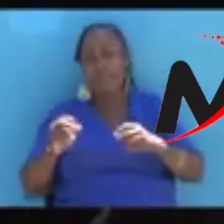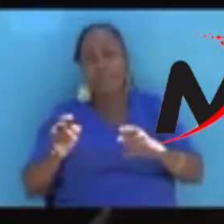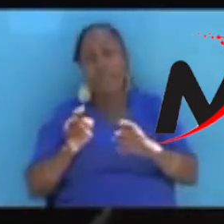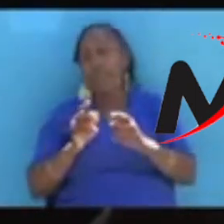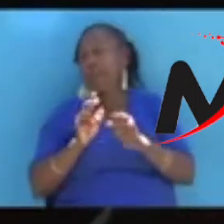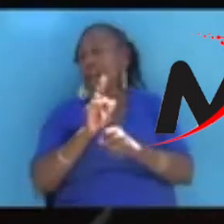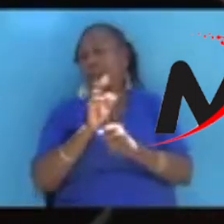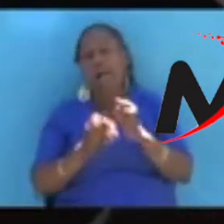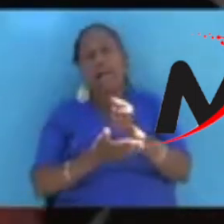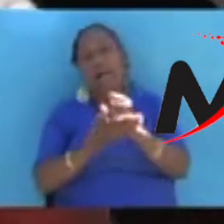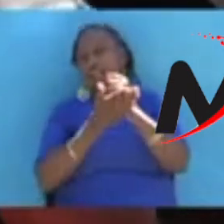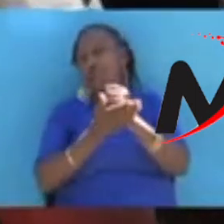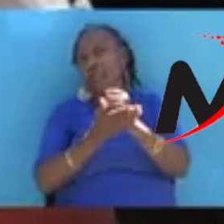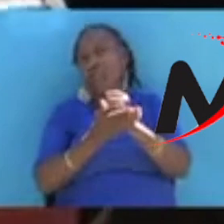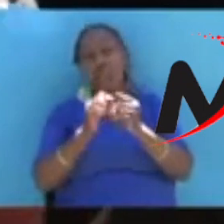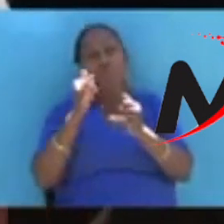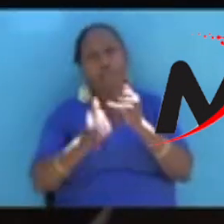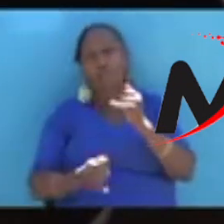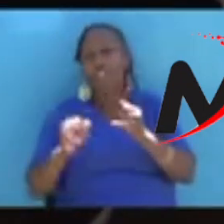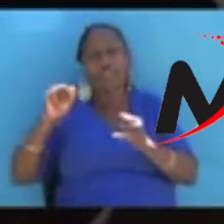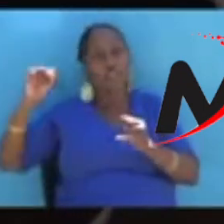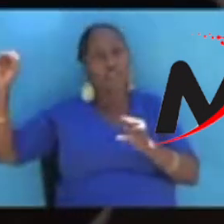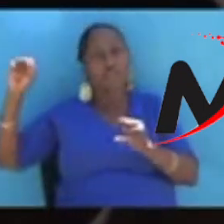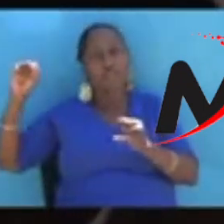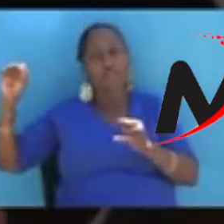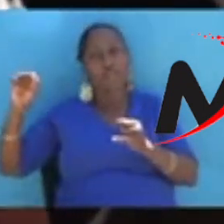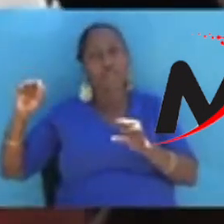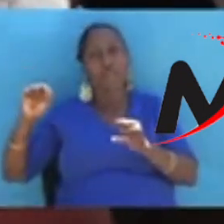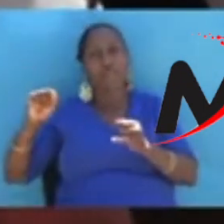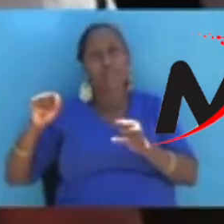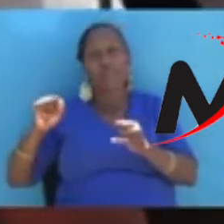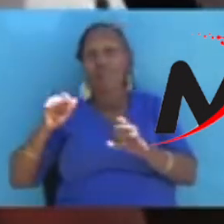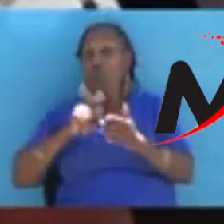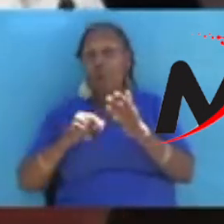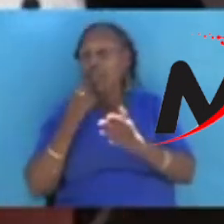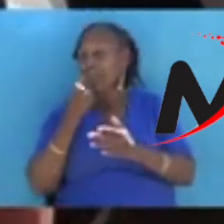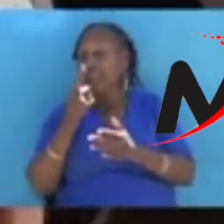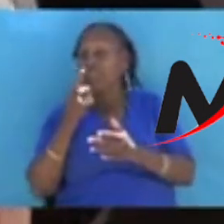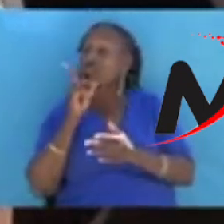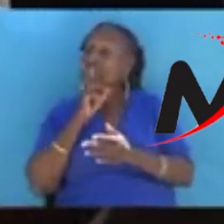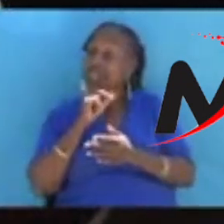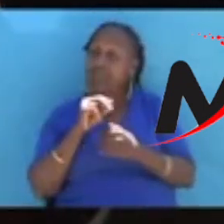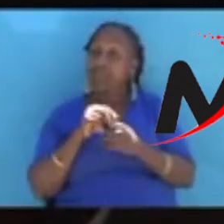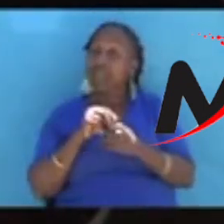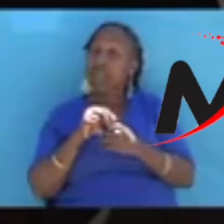Nikimalizia upande wa siasa, Mheshimiwa Rais, nirudie vile nilisema nikiwa kule Kirinyaga.